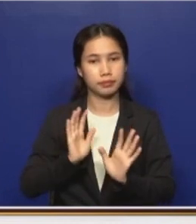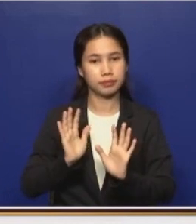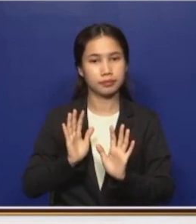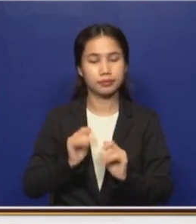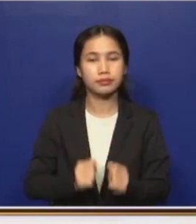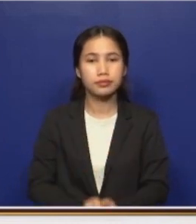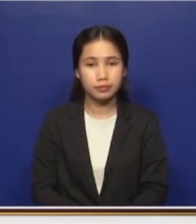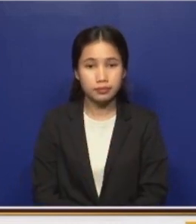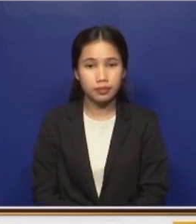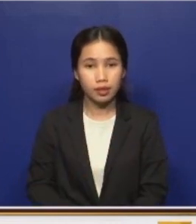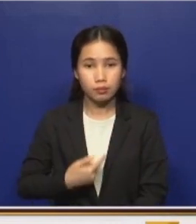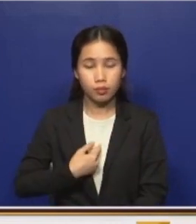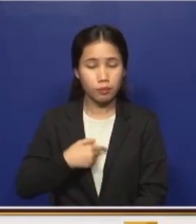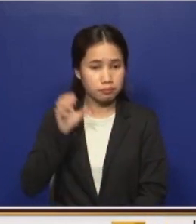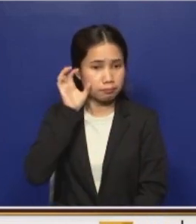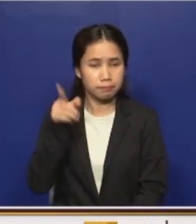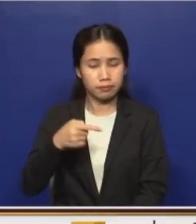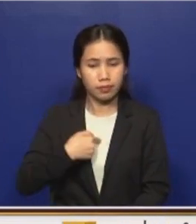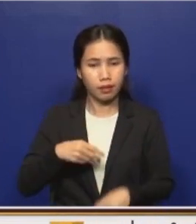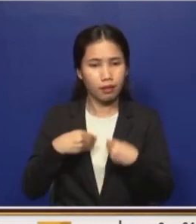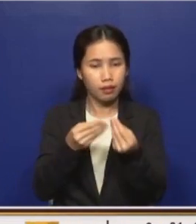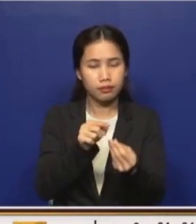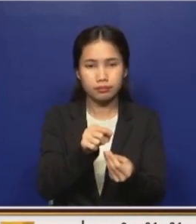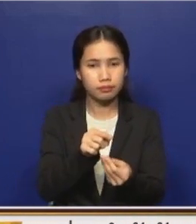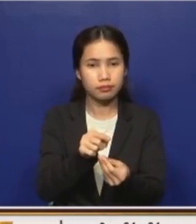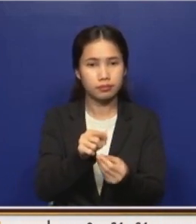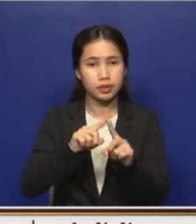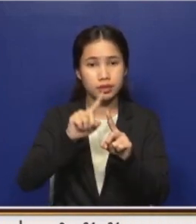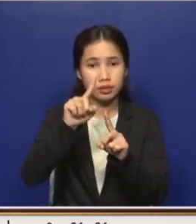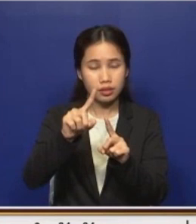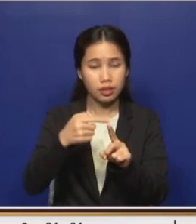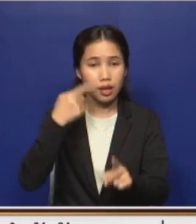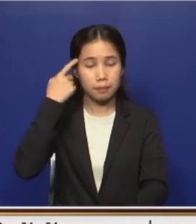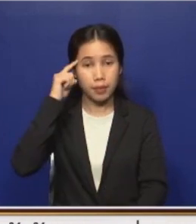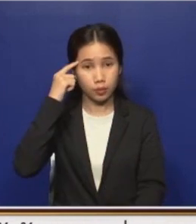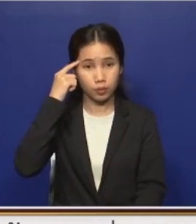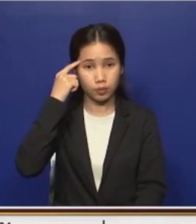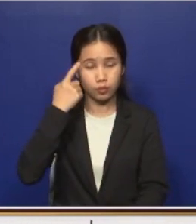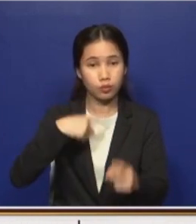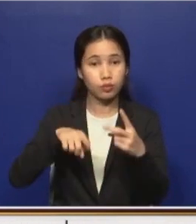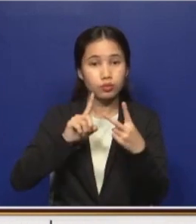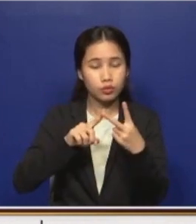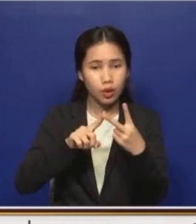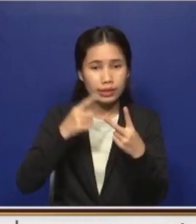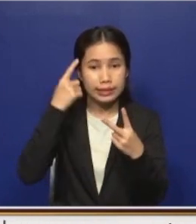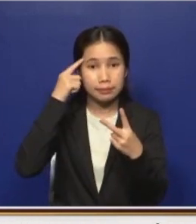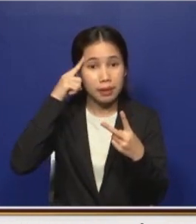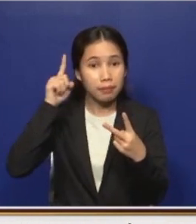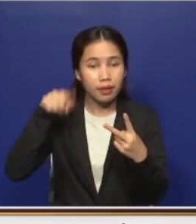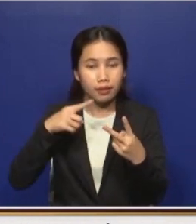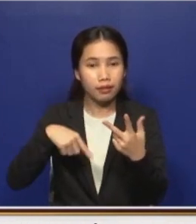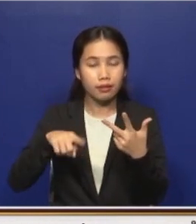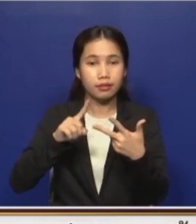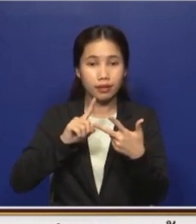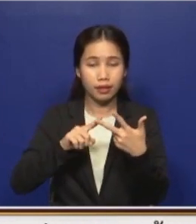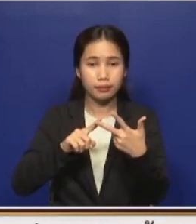ม่รู้ฮะมันมีอะไรลึกลับซับซ้อนกว่านั้นผมจะไม่วิเคราะห์นะผมจะเอาจากความจริงและตัวเลขมาวิเคราะห์ต่อท่านไปดูสไลด์แผ่นต่